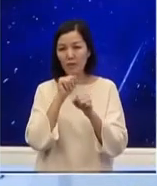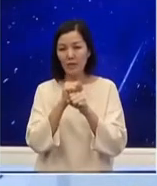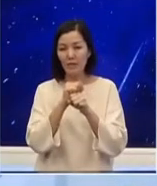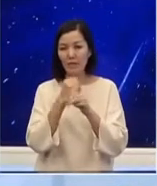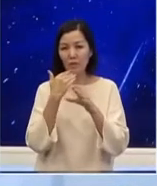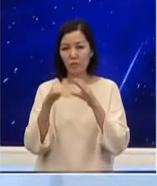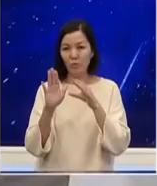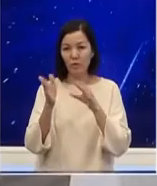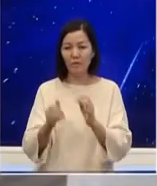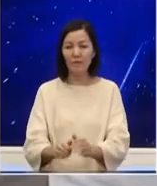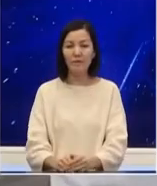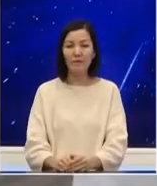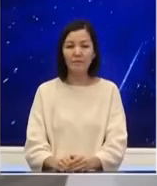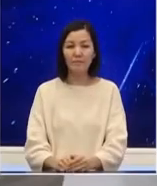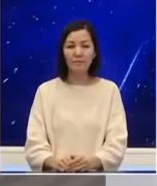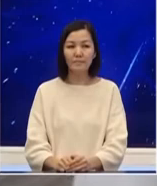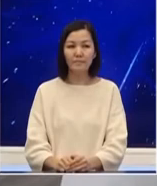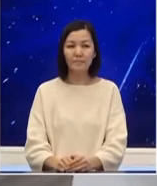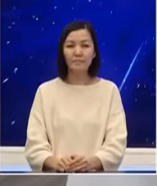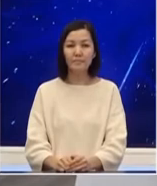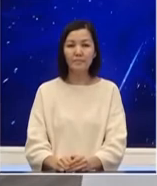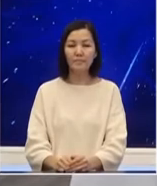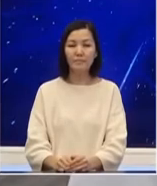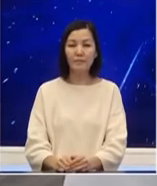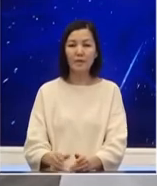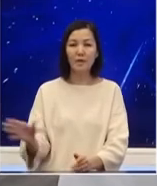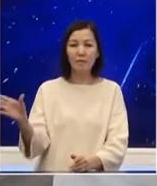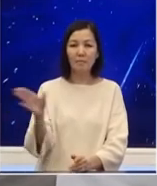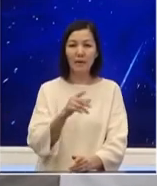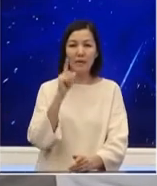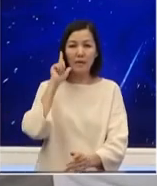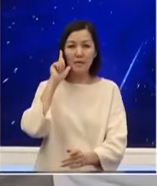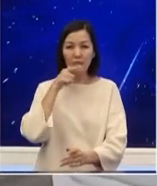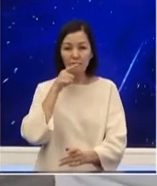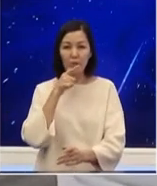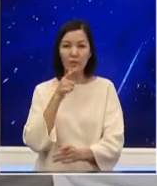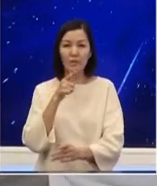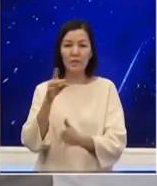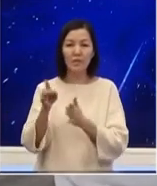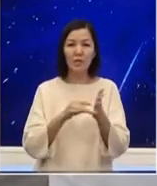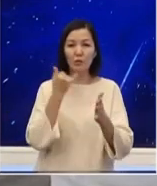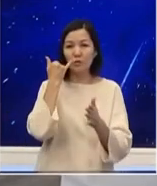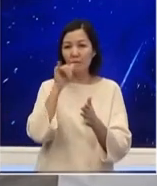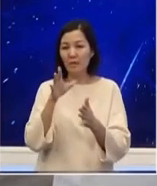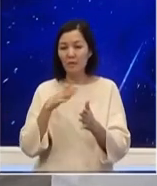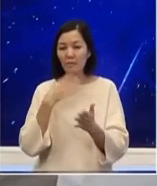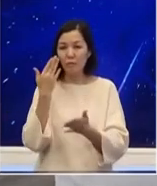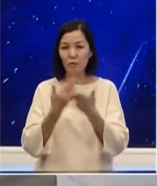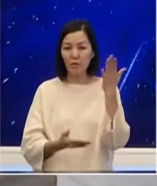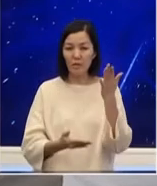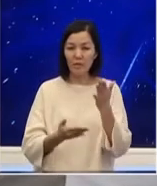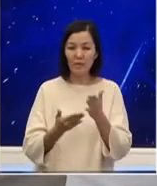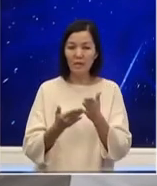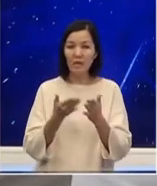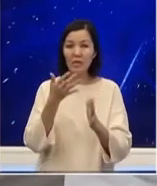жәрдемді жөнелтеді. Бізде бәрі телефонда, коммуникатор деп айтамыз. Соған тікелей бригаданың фельдшерінің қолына тікелей түседі.